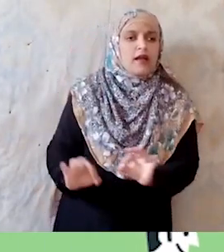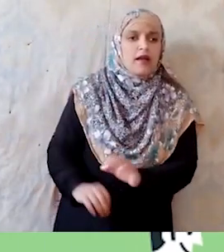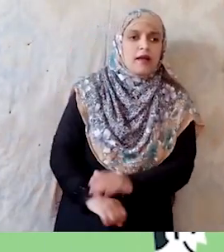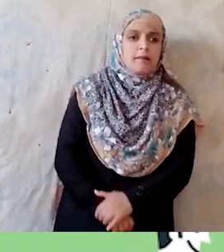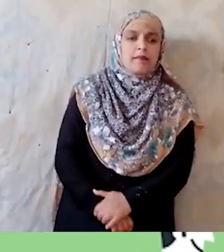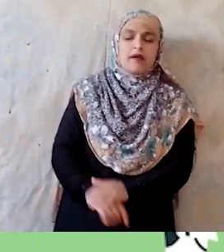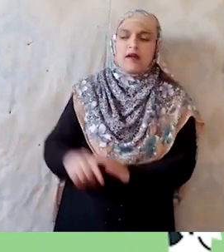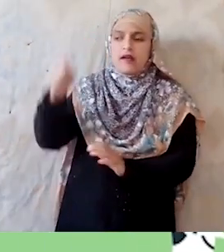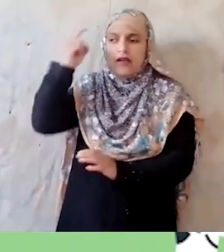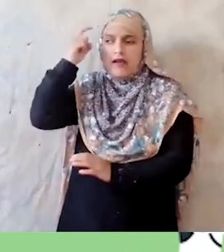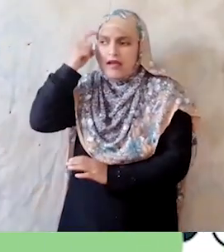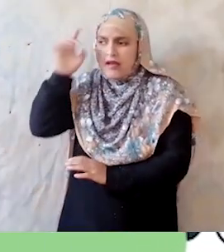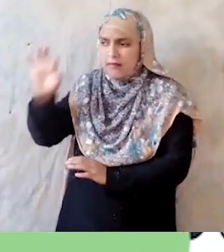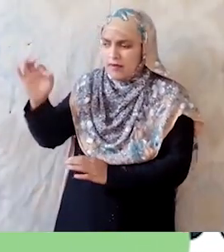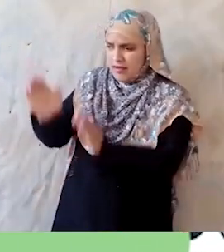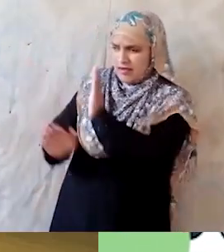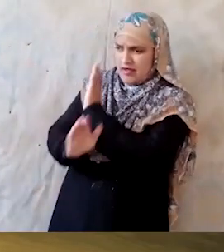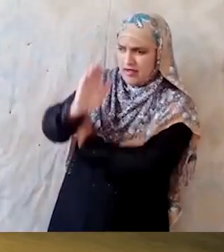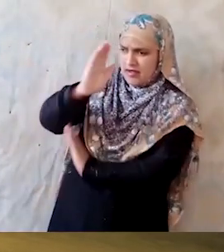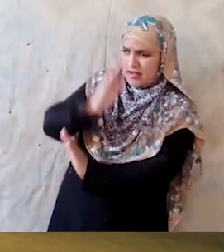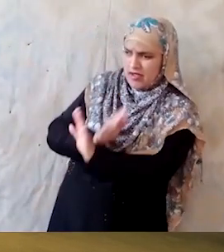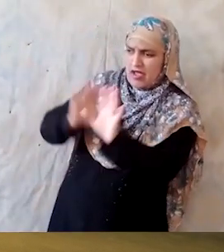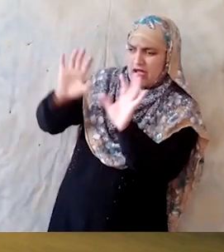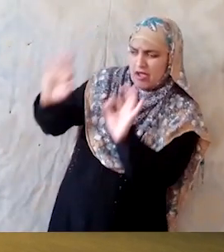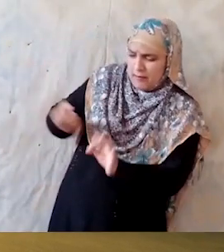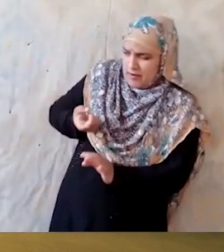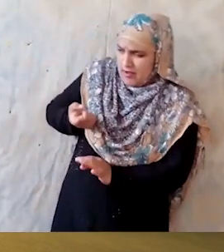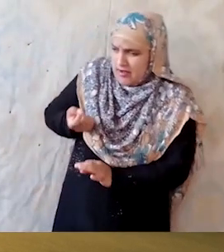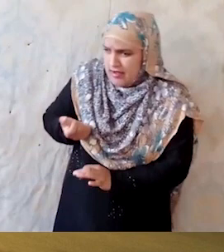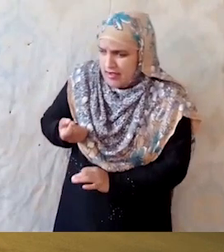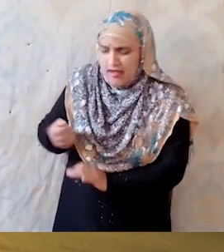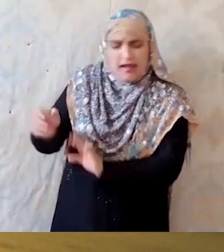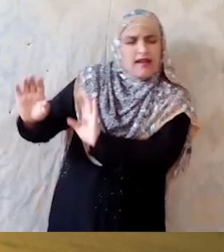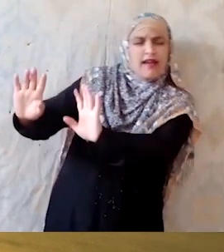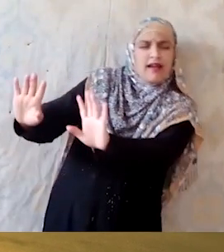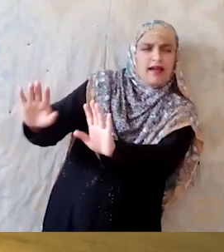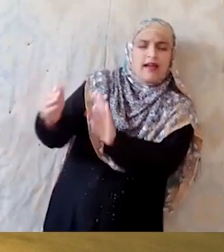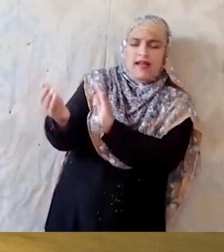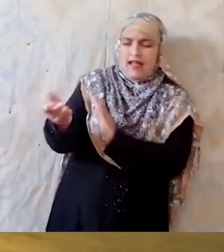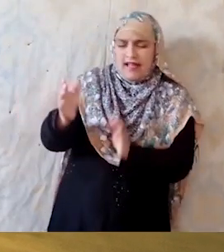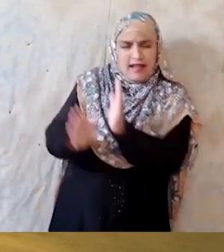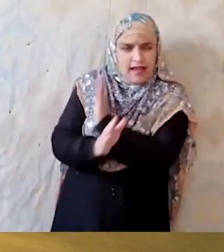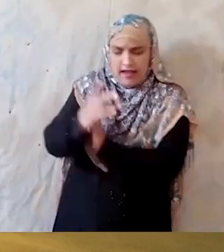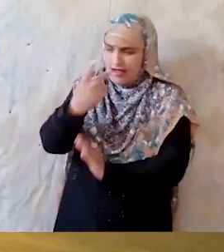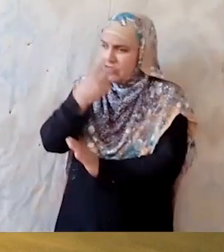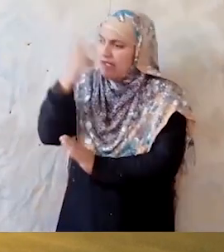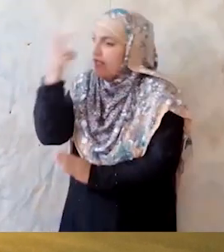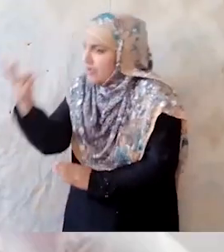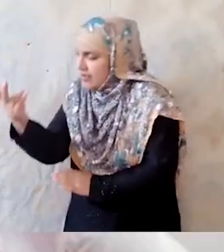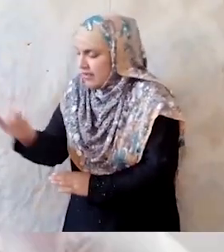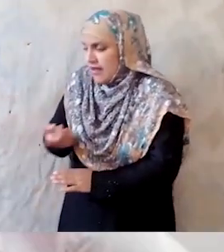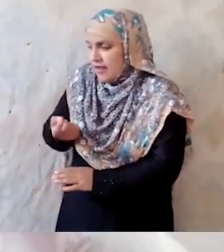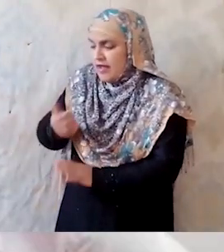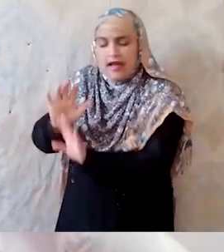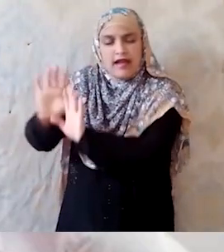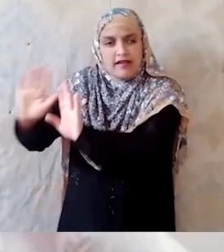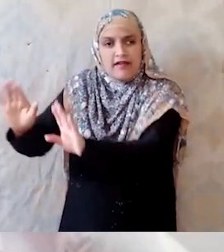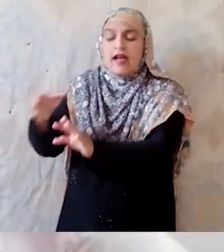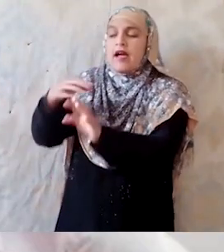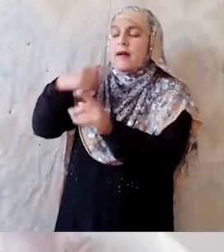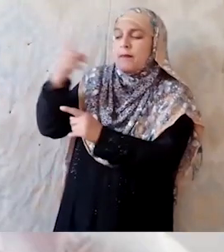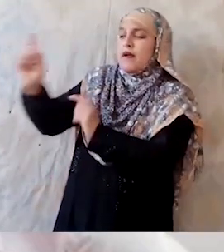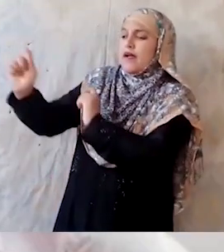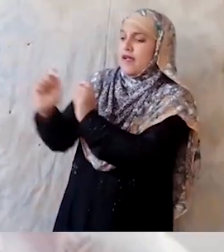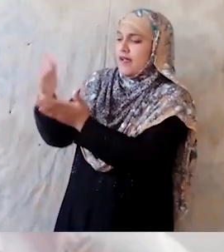धारे में शामिल नहीं हो सकते। अगर आप साहिब इस्तिताअत हैं तो ज़रूरी नहीं कि आपने सिर्फ उनकी माली